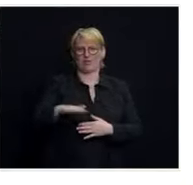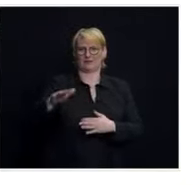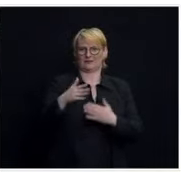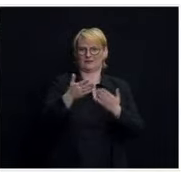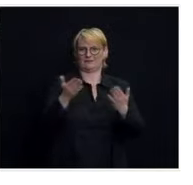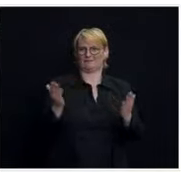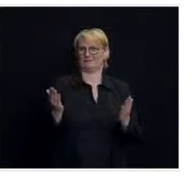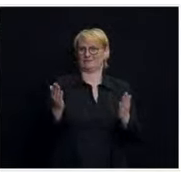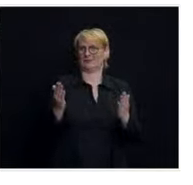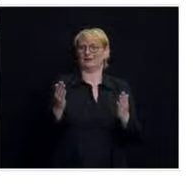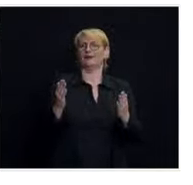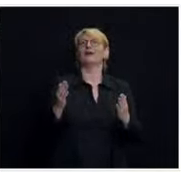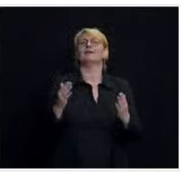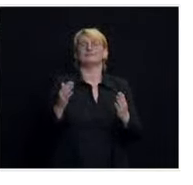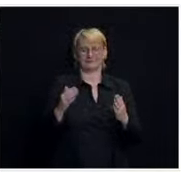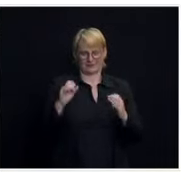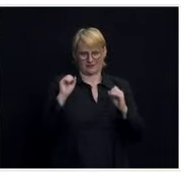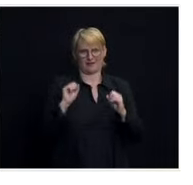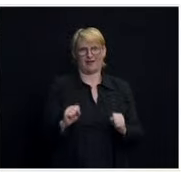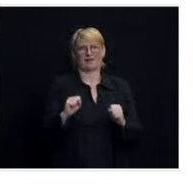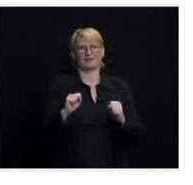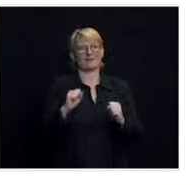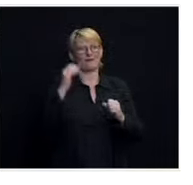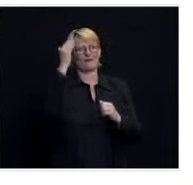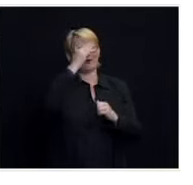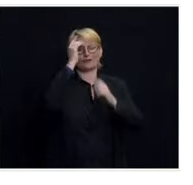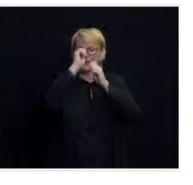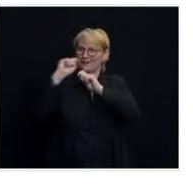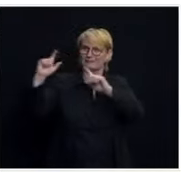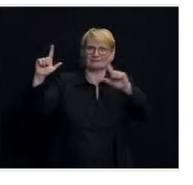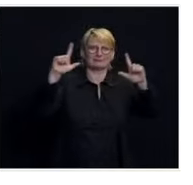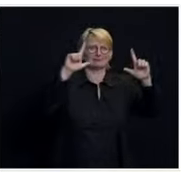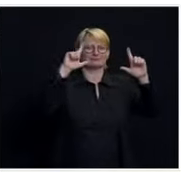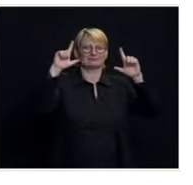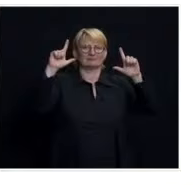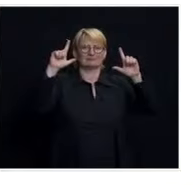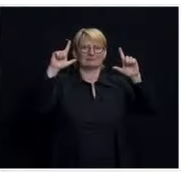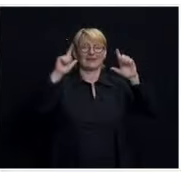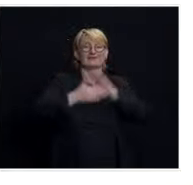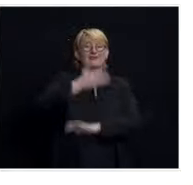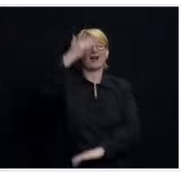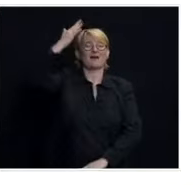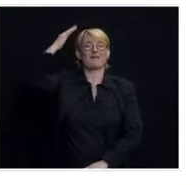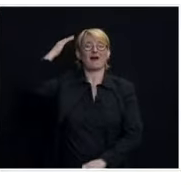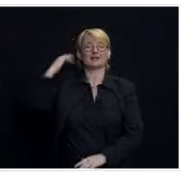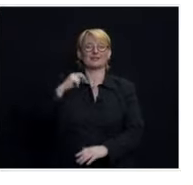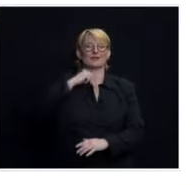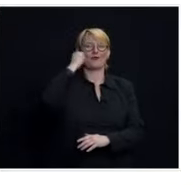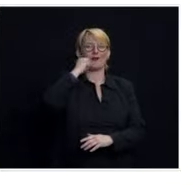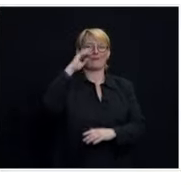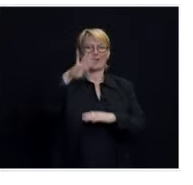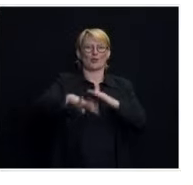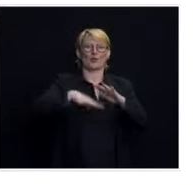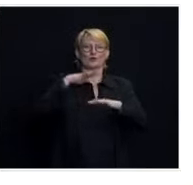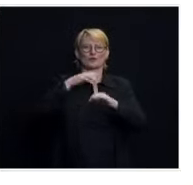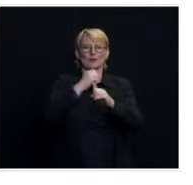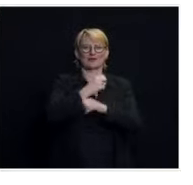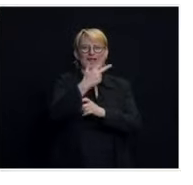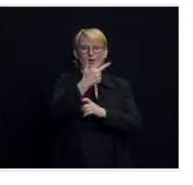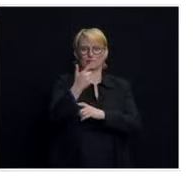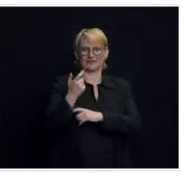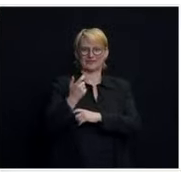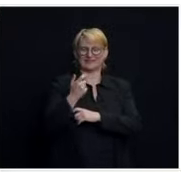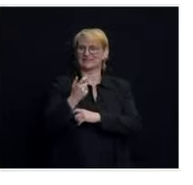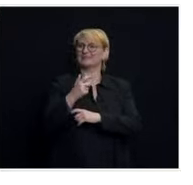wir uns das sehr anschaulich vorstellen. Denn im November 1923 ist genau hier, an diesem